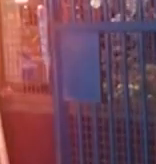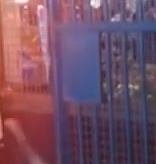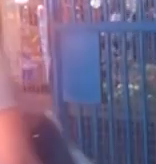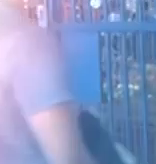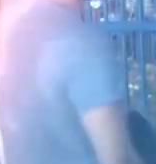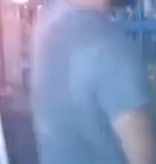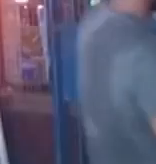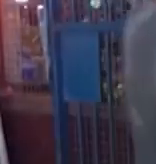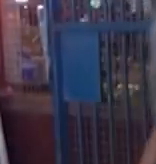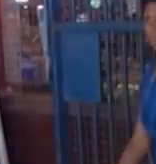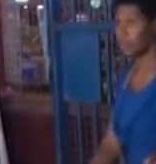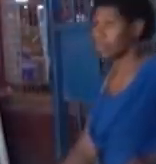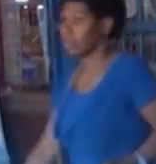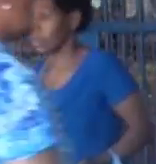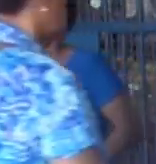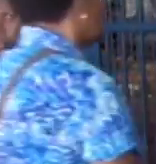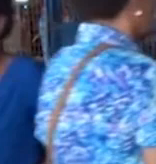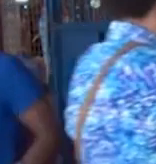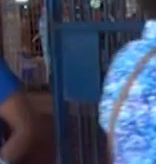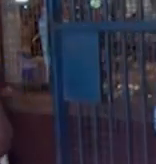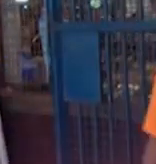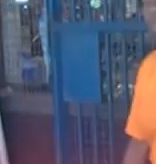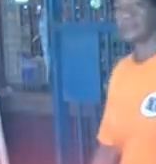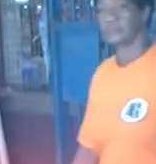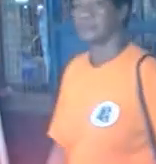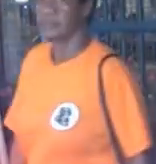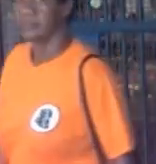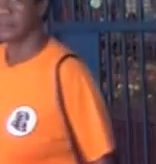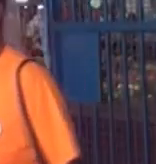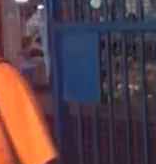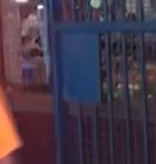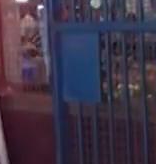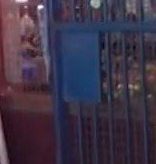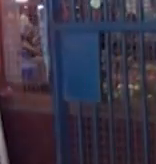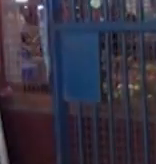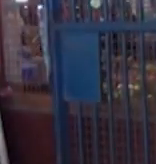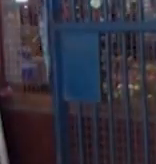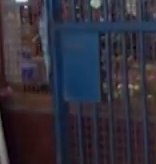कुमार सानी नायक गोमवा लिबू लटोका रेडियो फीजी 2